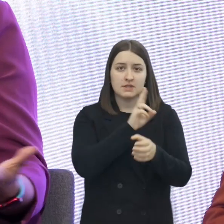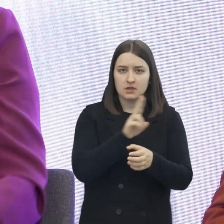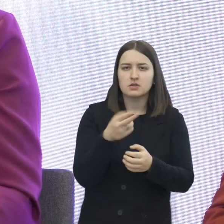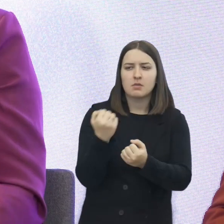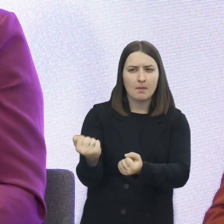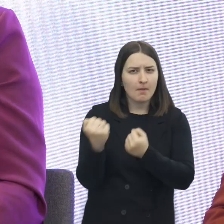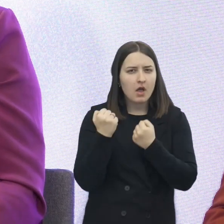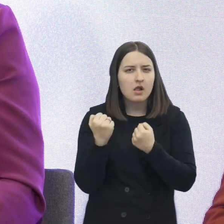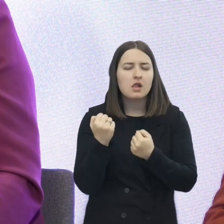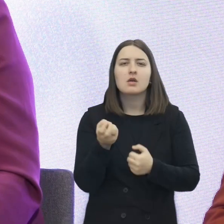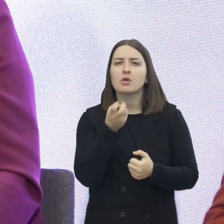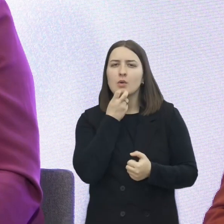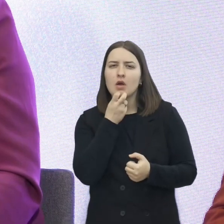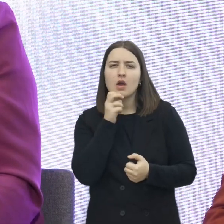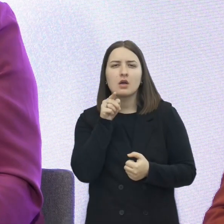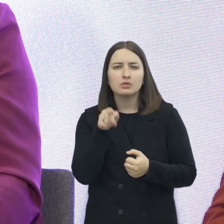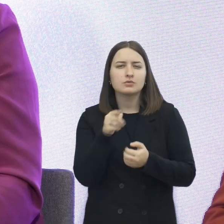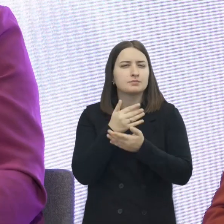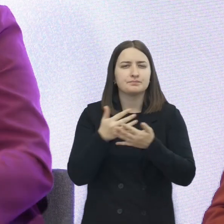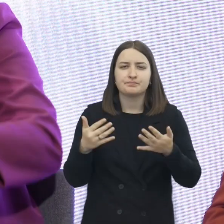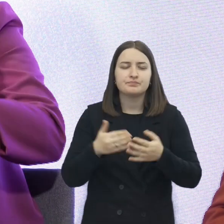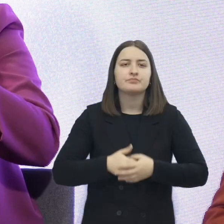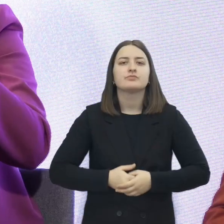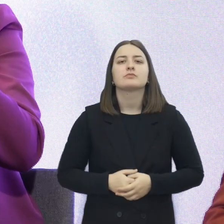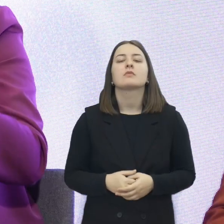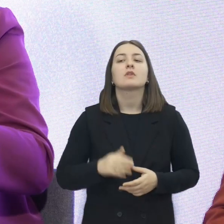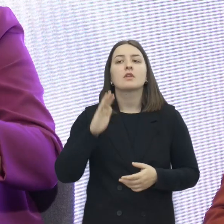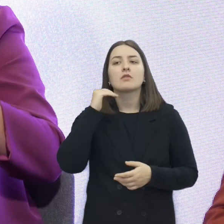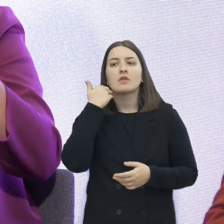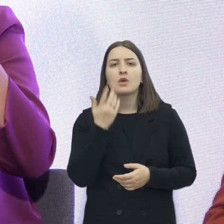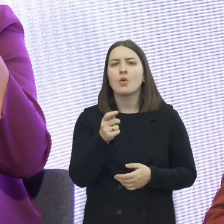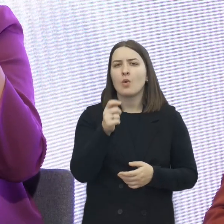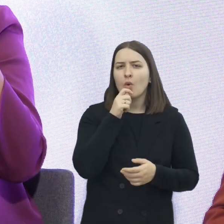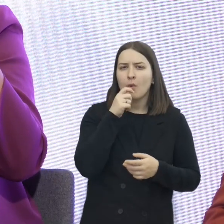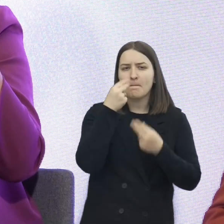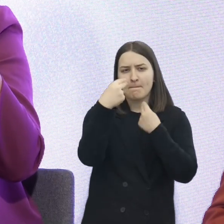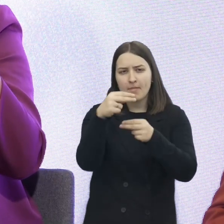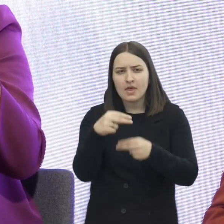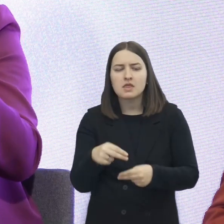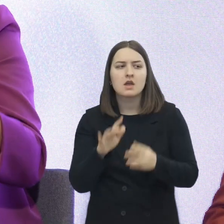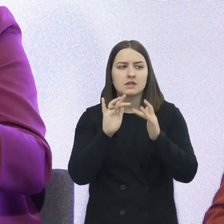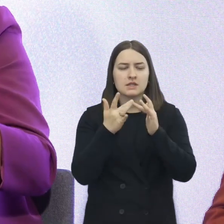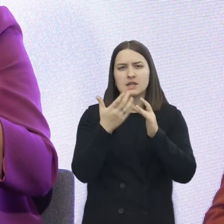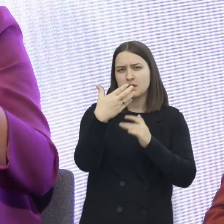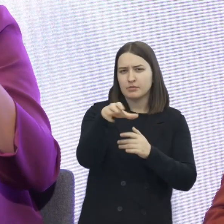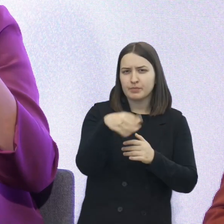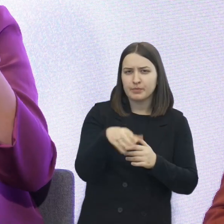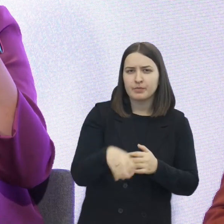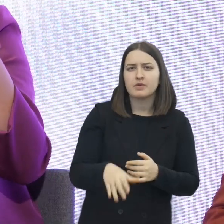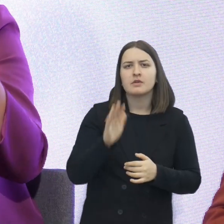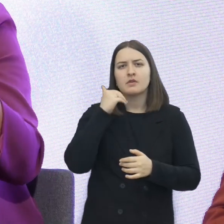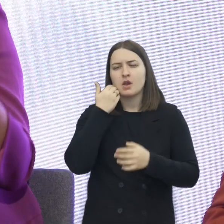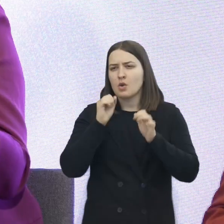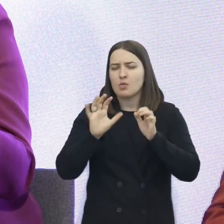legitimizuoja šituos juokelius. Ir tada jau einame apie tą, kad tai yra kažkokie tai komentarai internete, vėliau gali būti tie patys